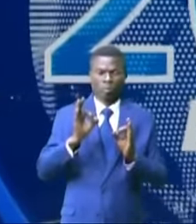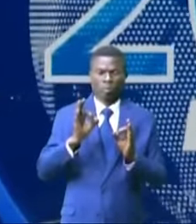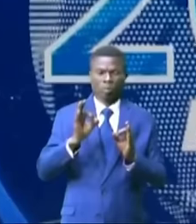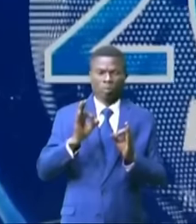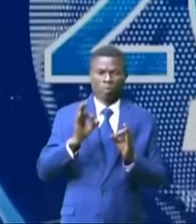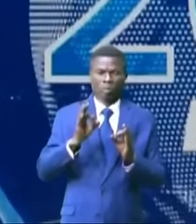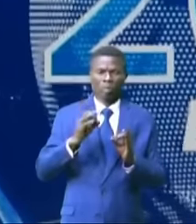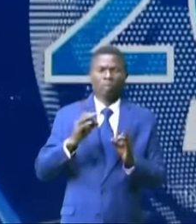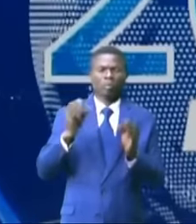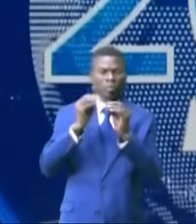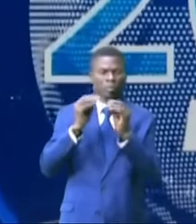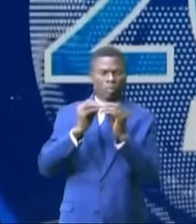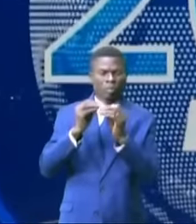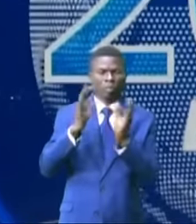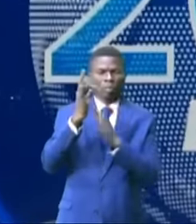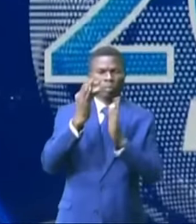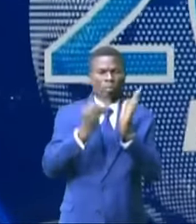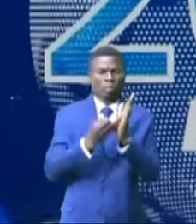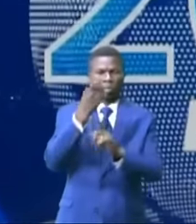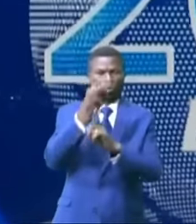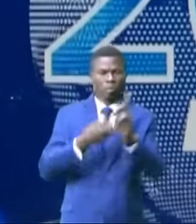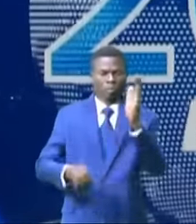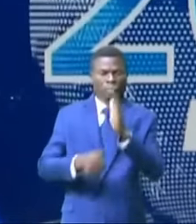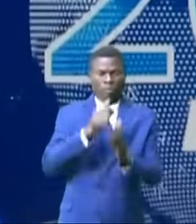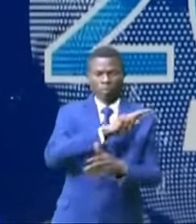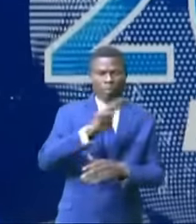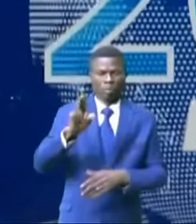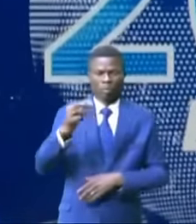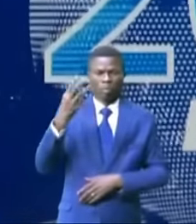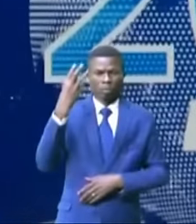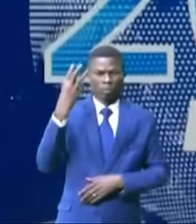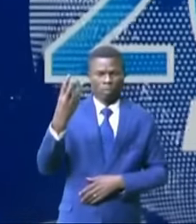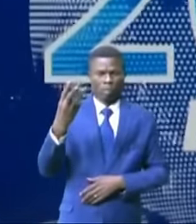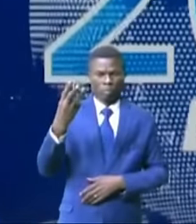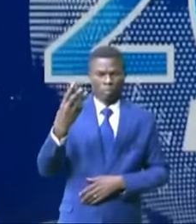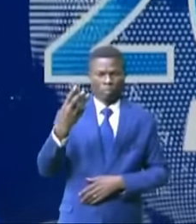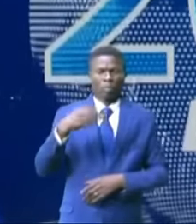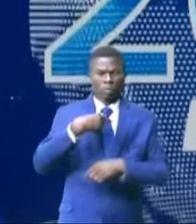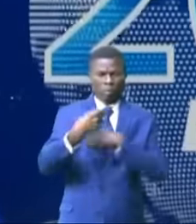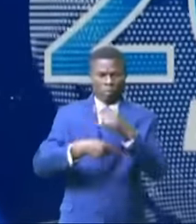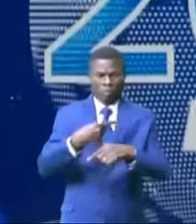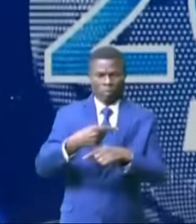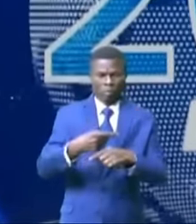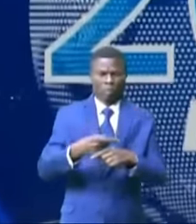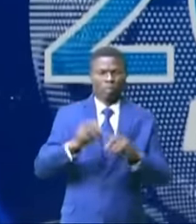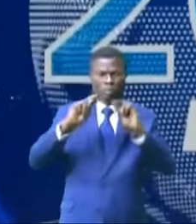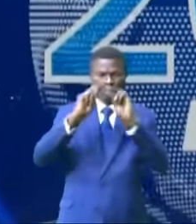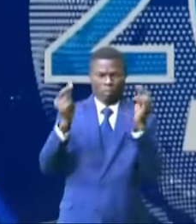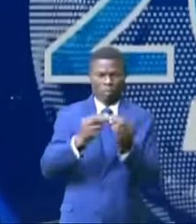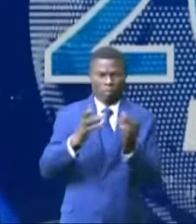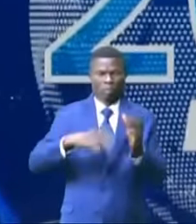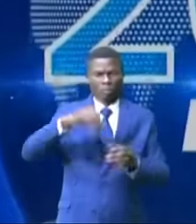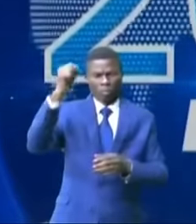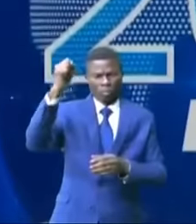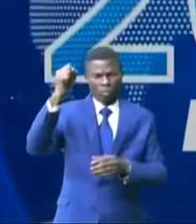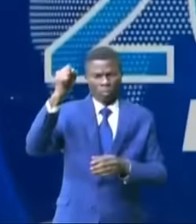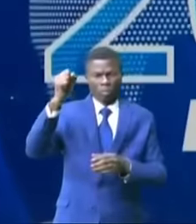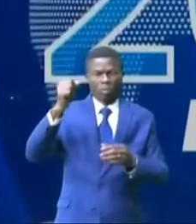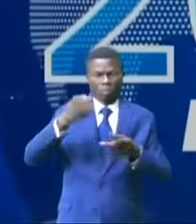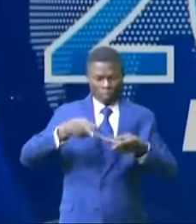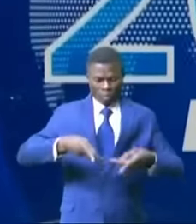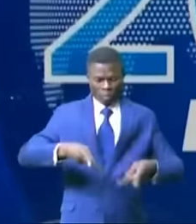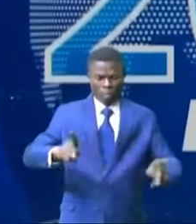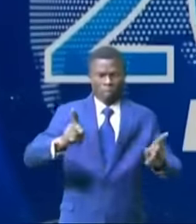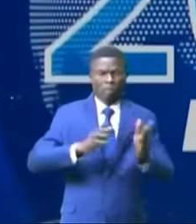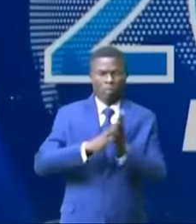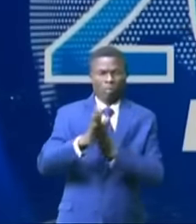de sa réunion du 17 novembre 2023 procédé dans le cadre d'une commission ad hoc avec la direction